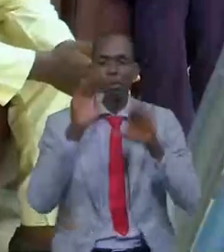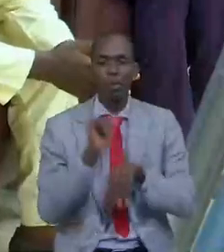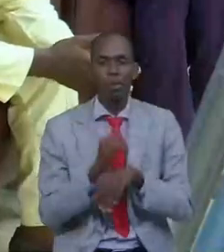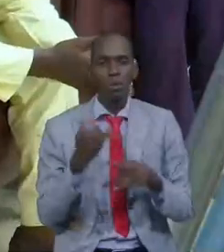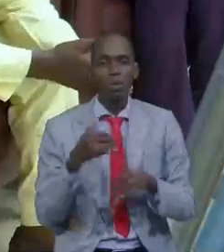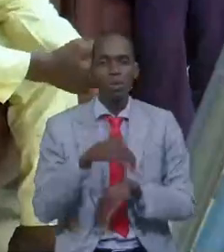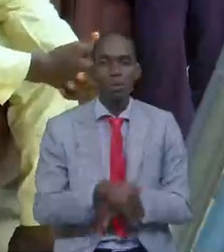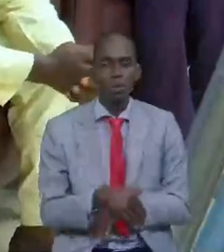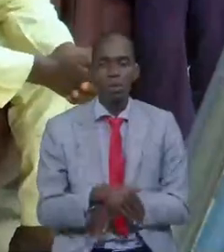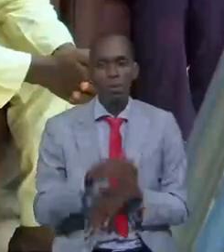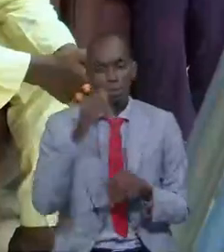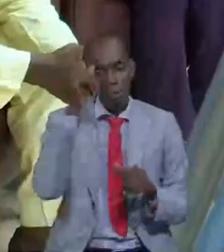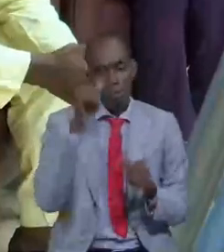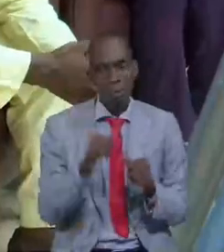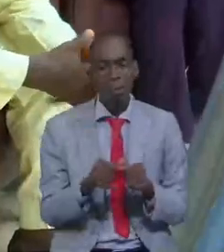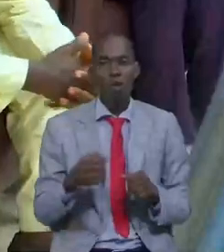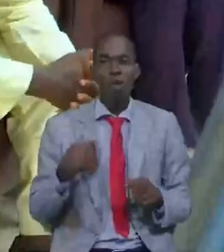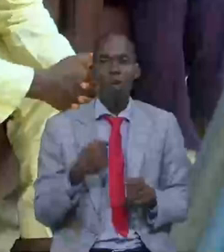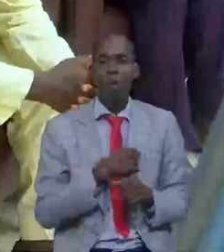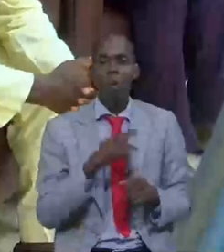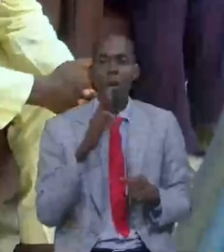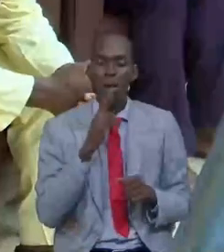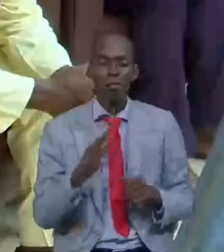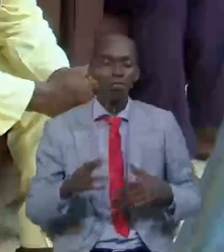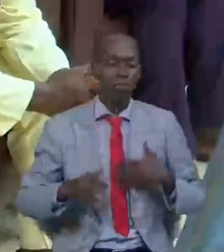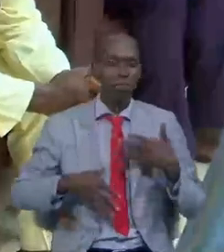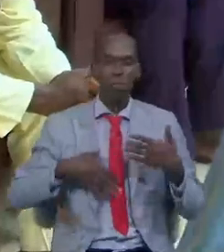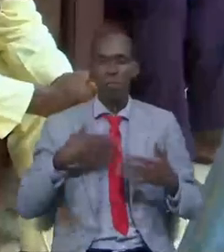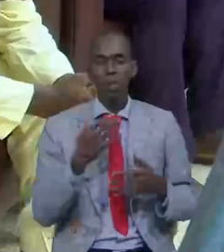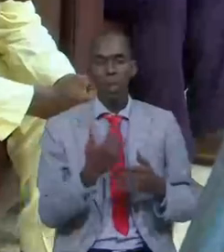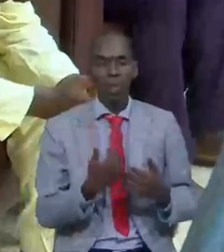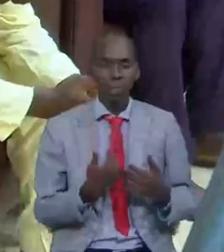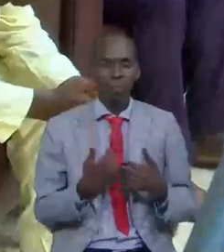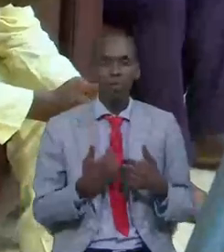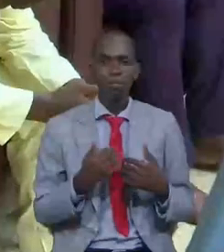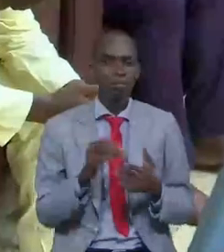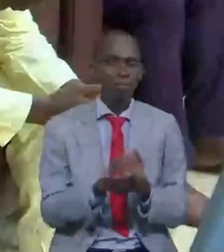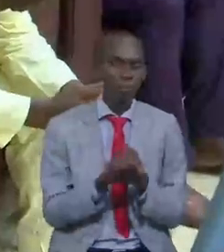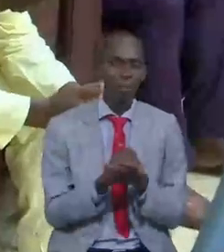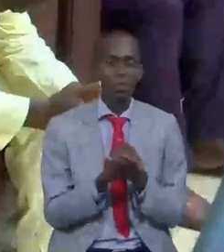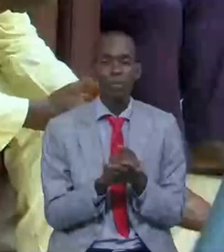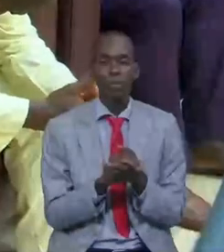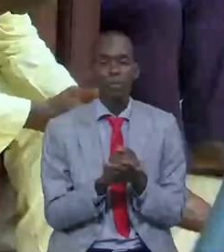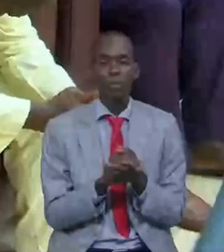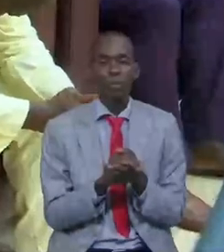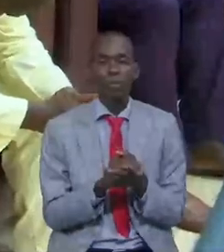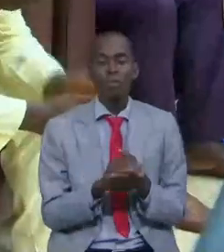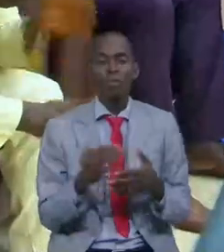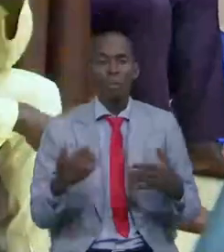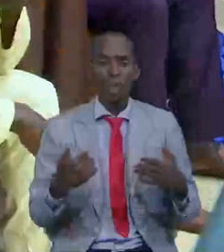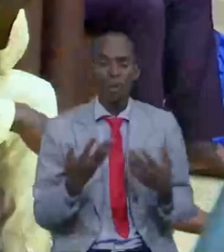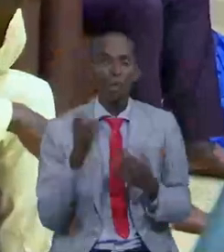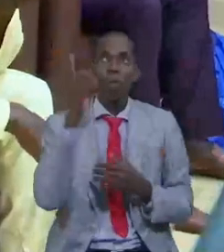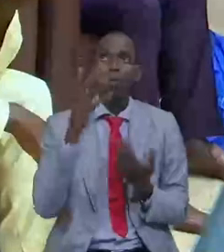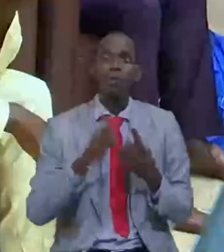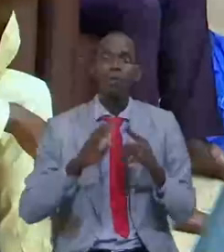nous célébrons. Dieu veut nous donner plus de raisons de célébrer, plus de miracles, plus